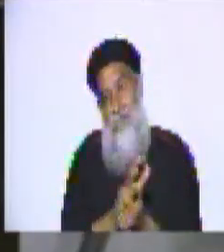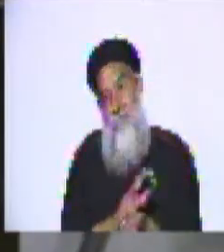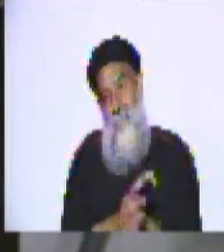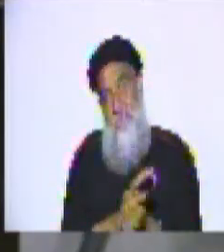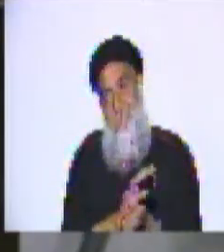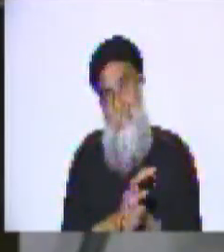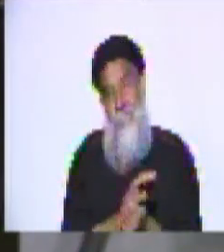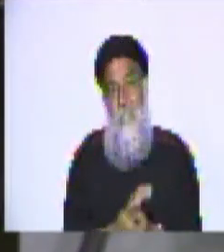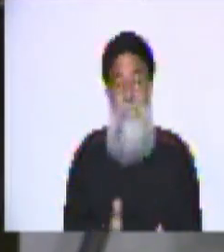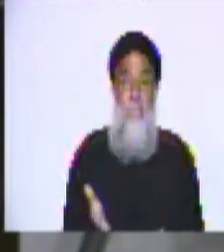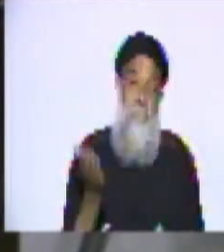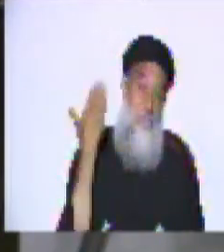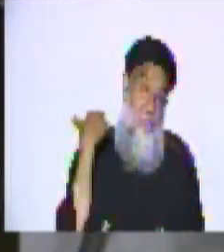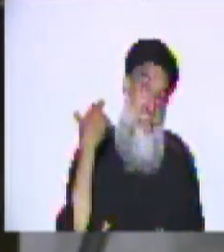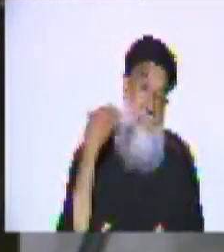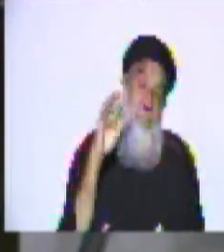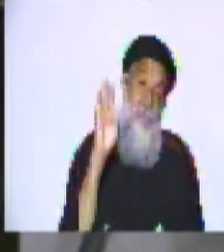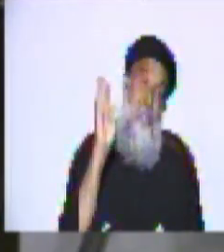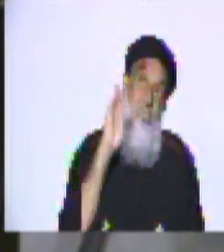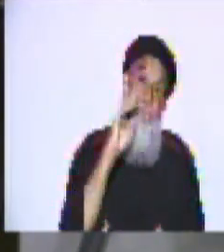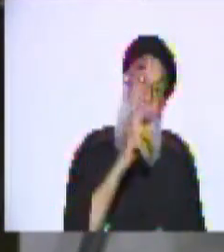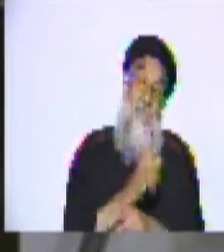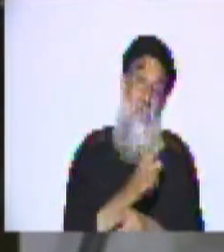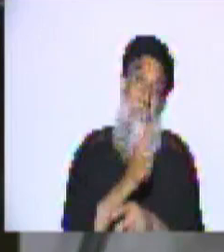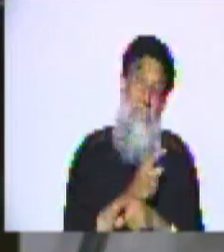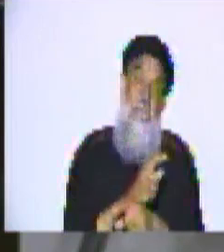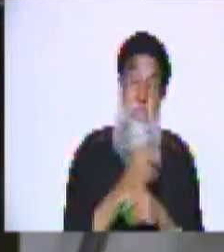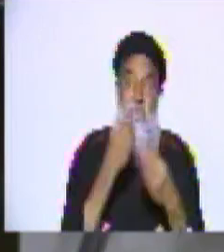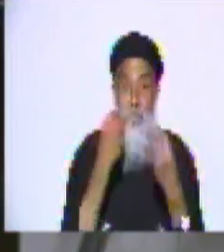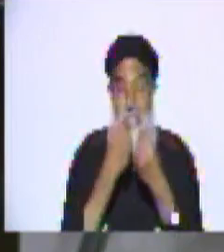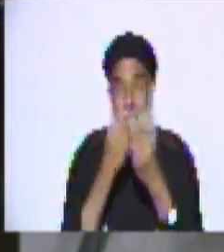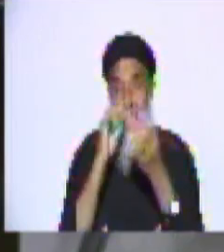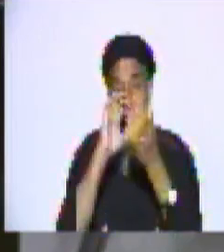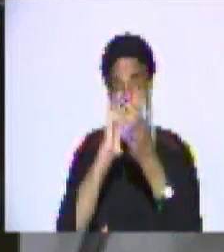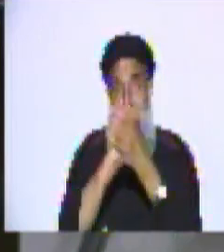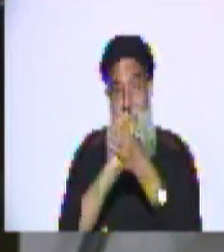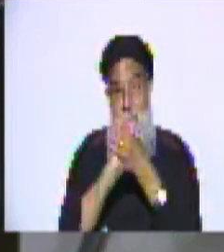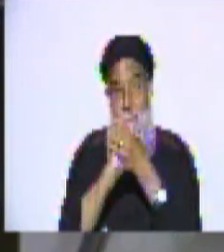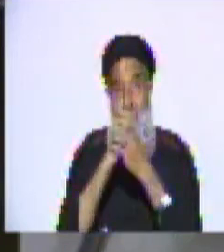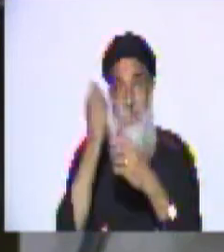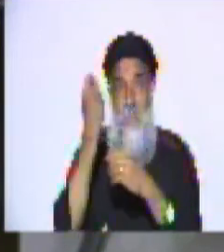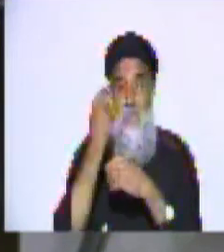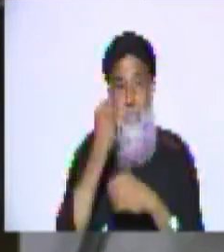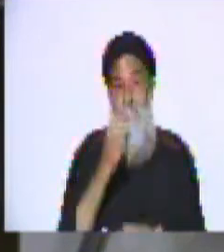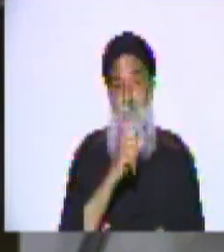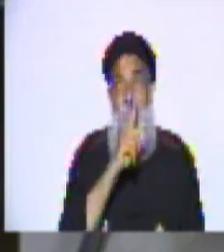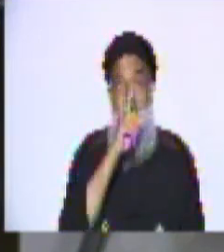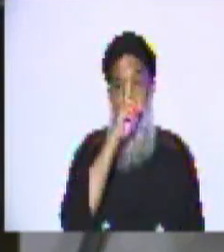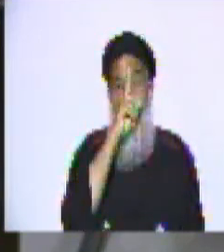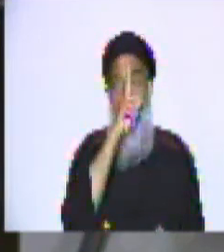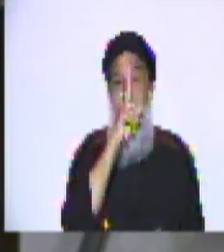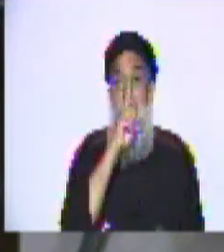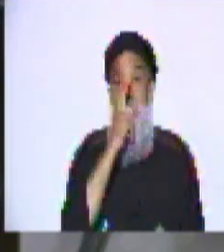يعني لما اتكلم مع التلاميذ عن الفريسيين،